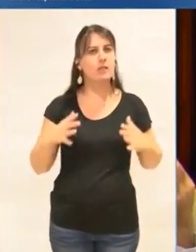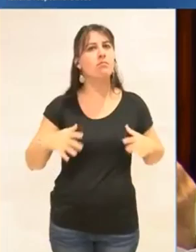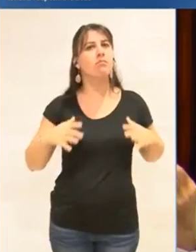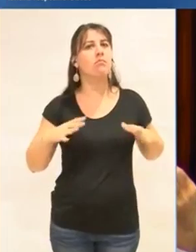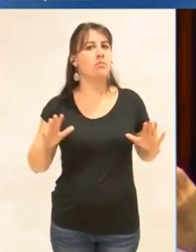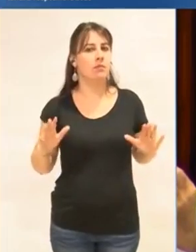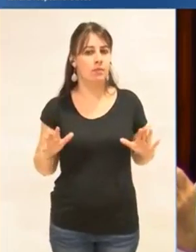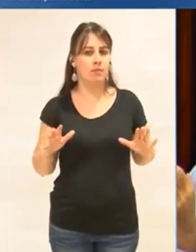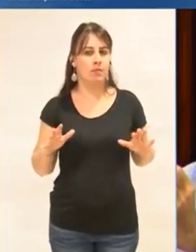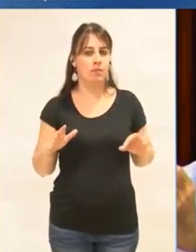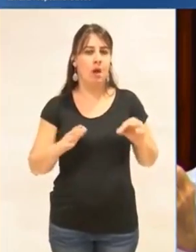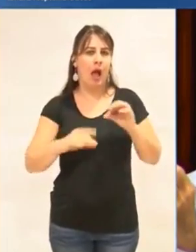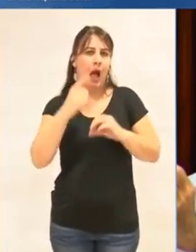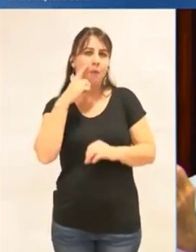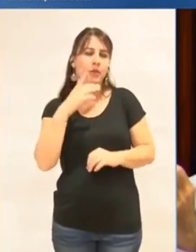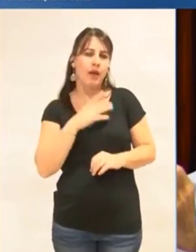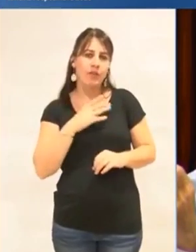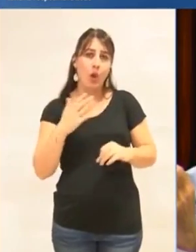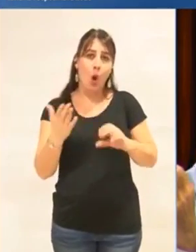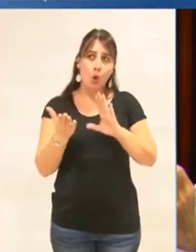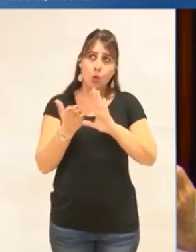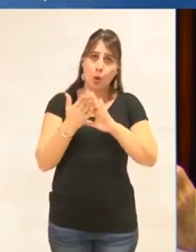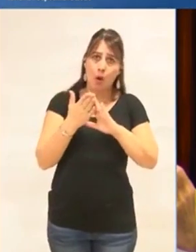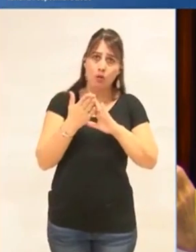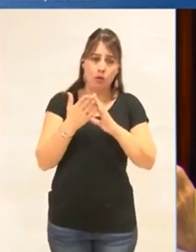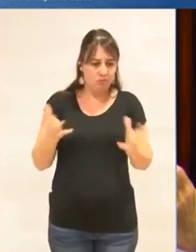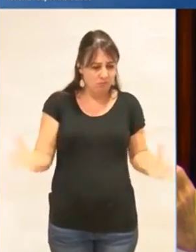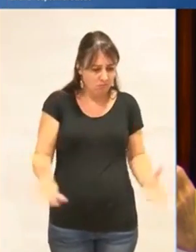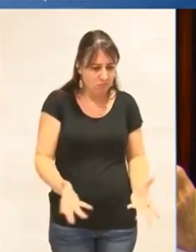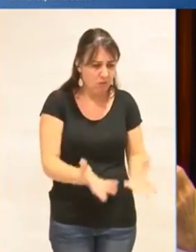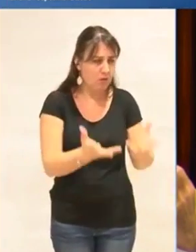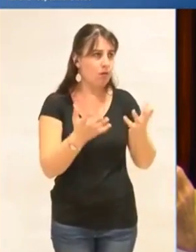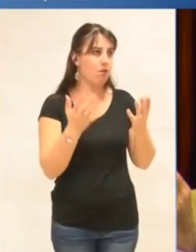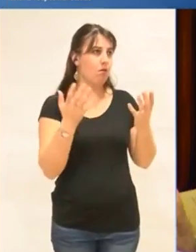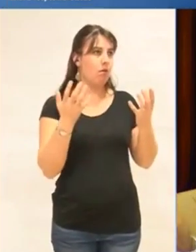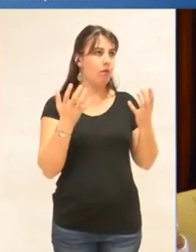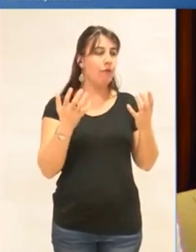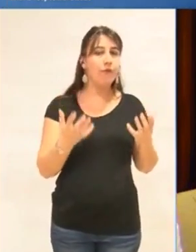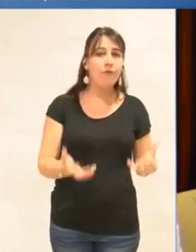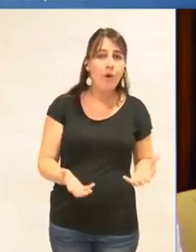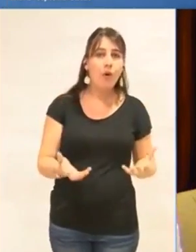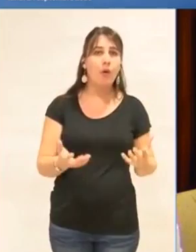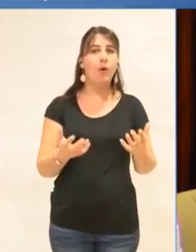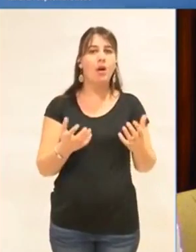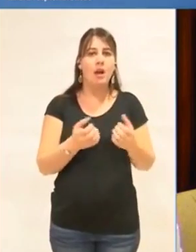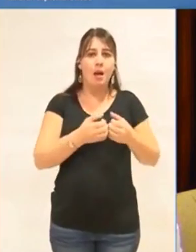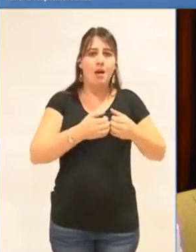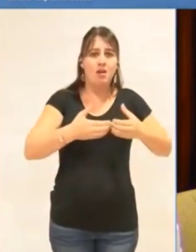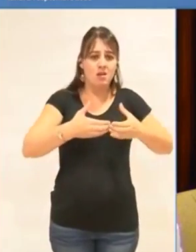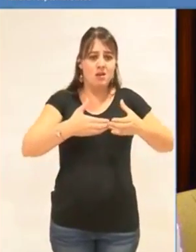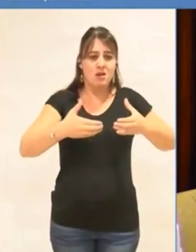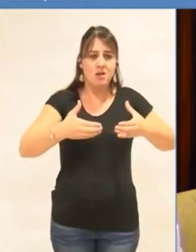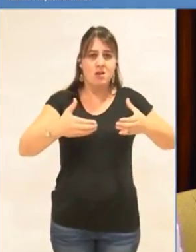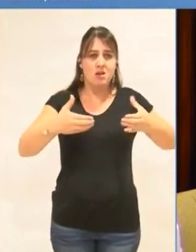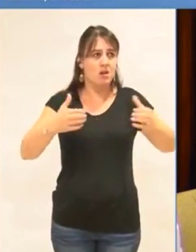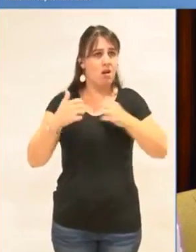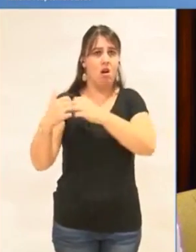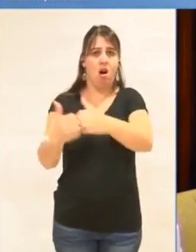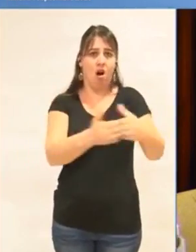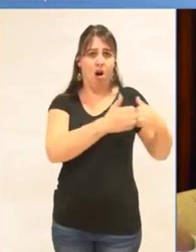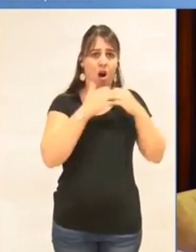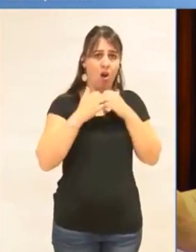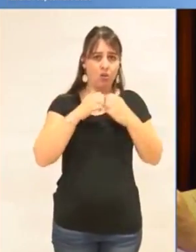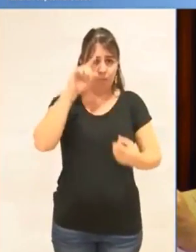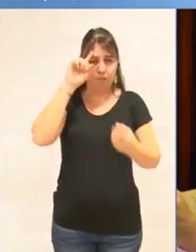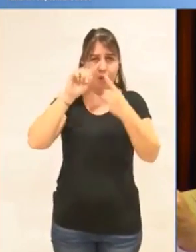semble aller dans le sens de ce que nous portions, c'est-à-dire faire en sorte que le plus nombreux possible nous ayons une parole à destination du